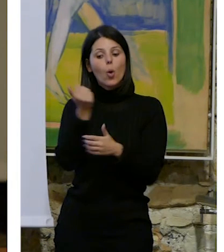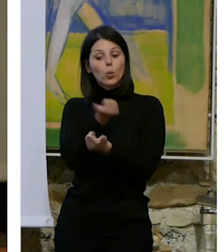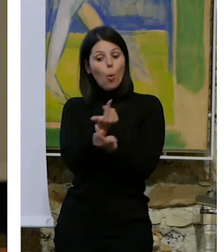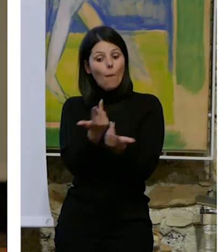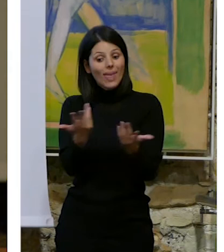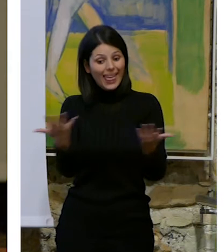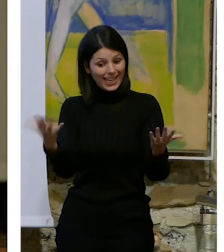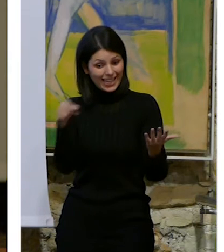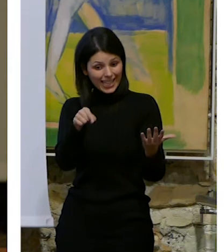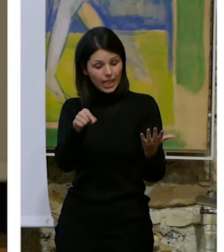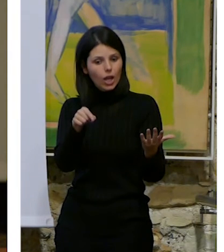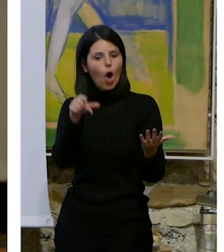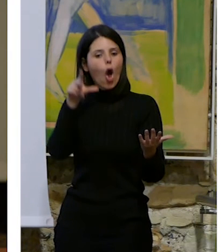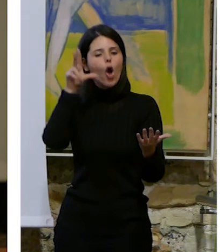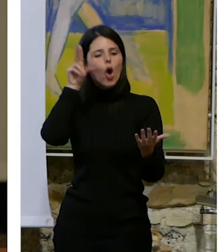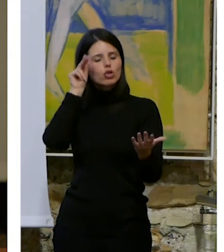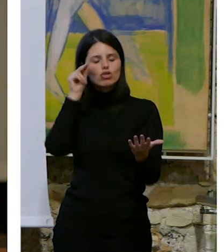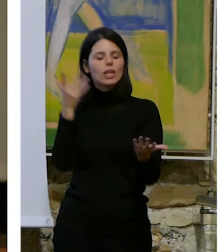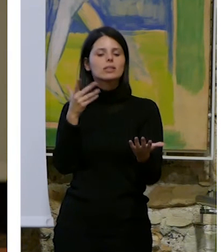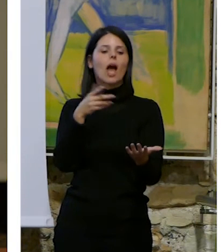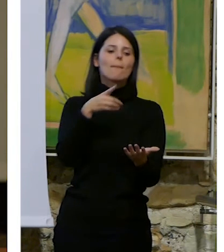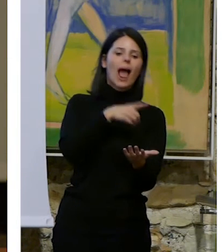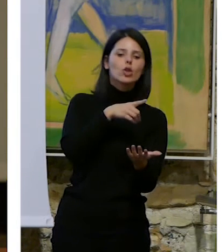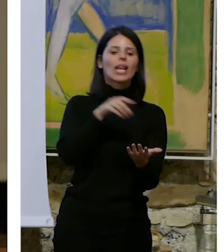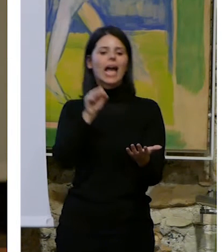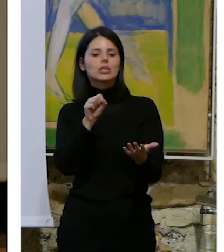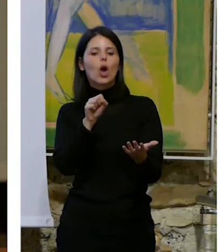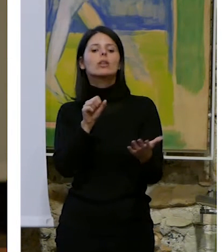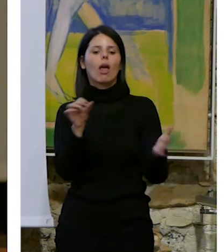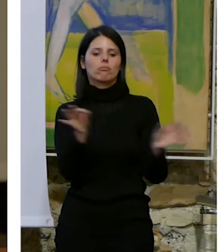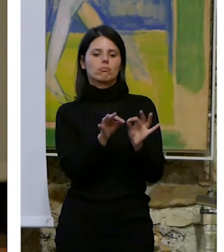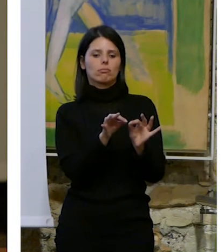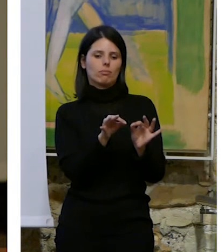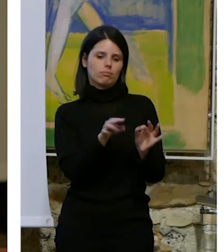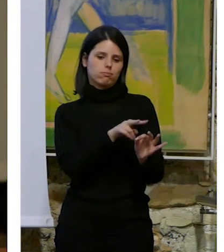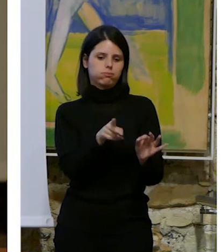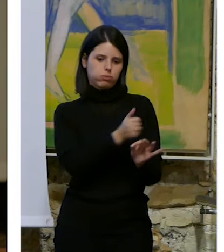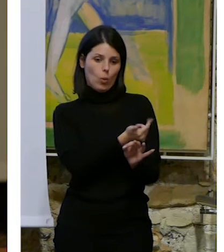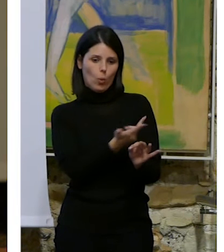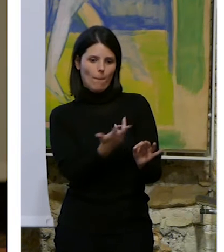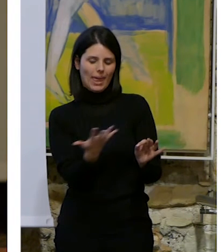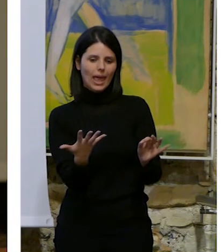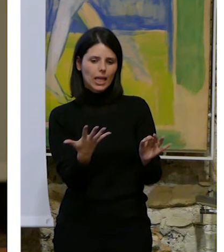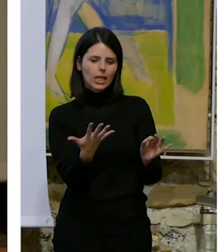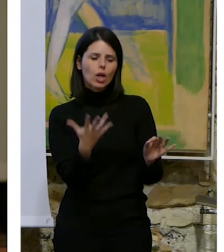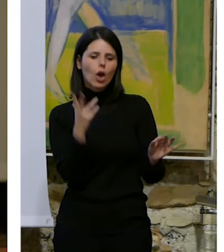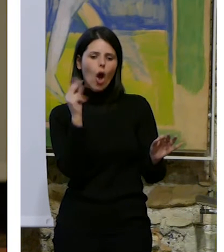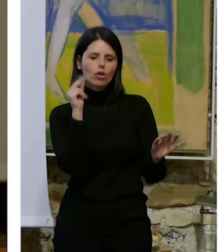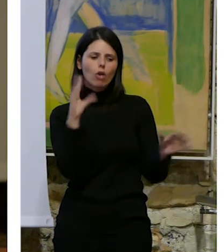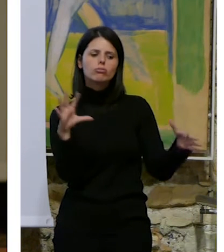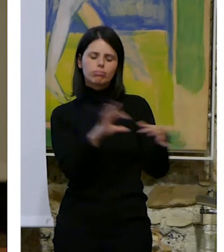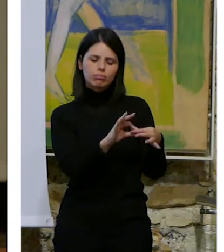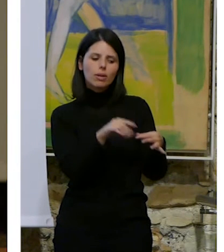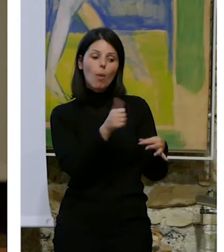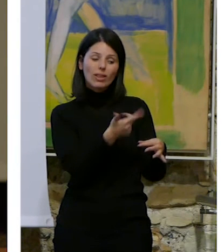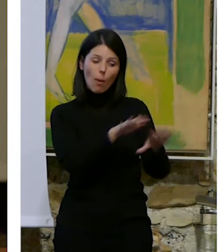d'accordo finalmente Platone con Aristotele. Dice, la conoscenza del mondo dei numeri è tale che all'interno del mondo dei